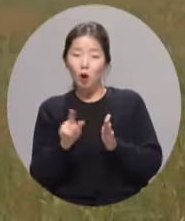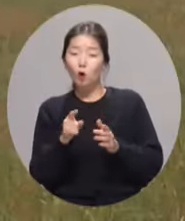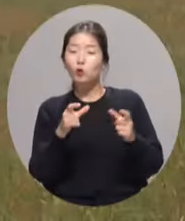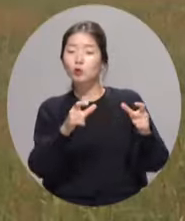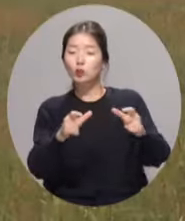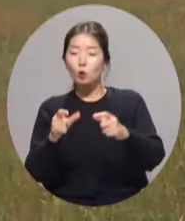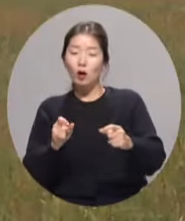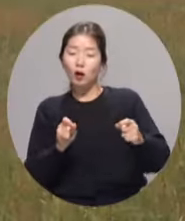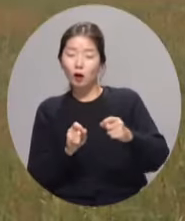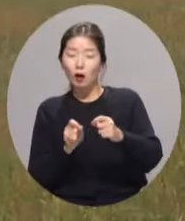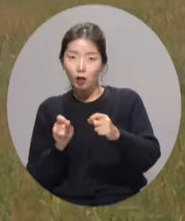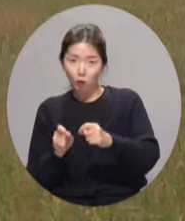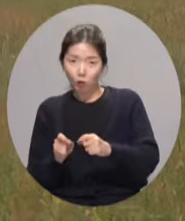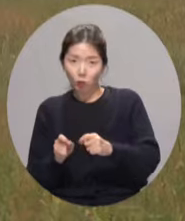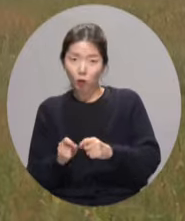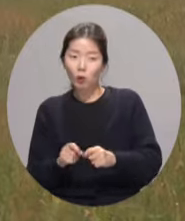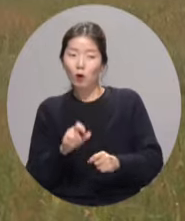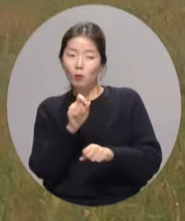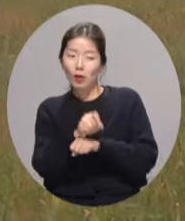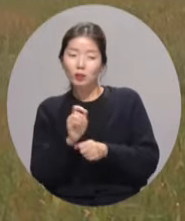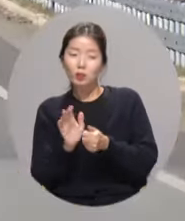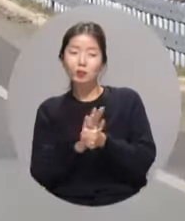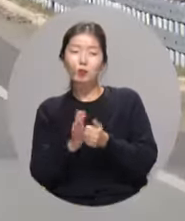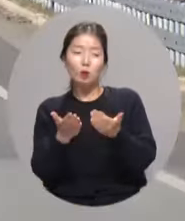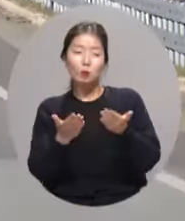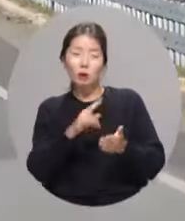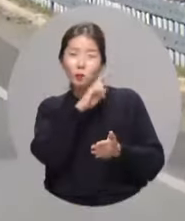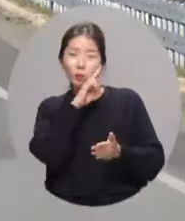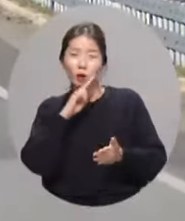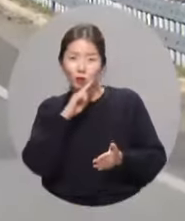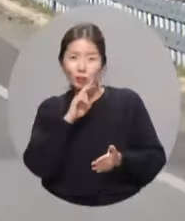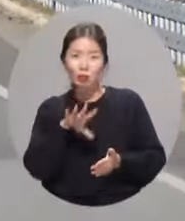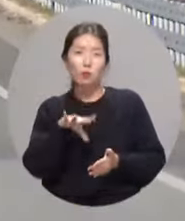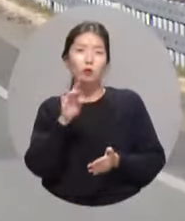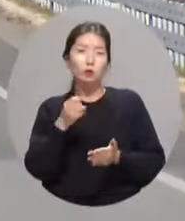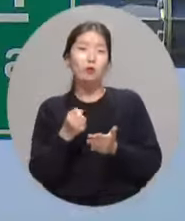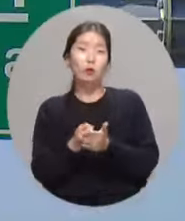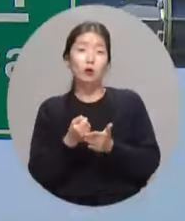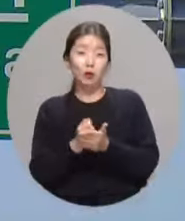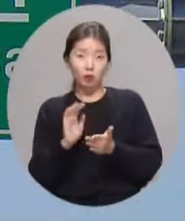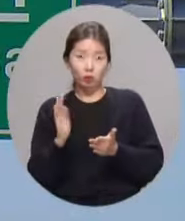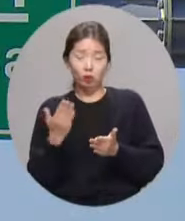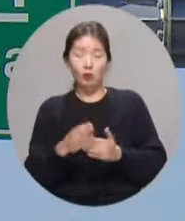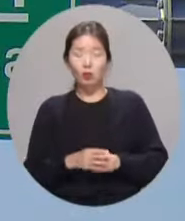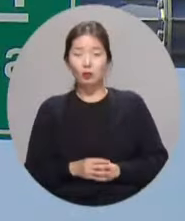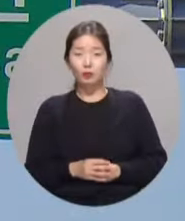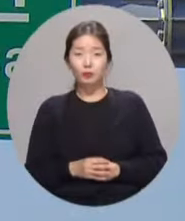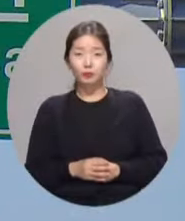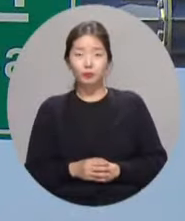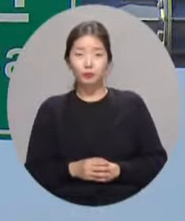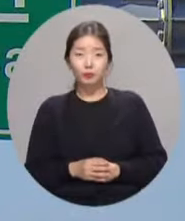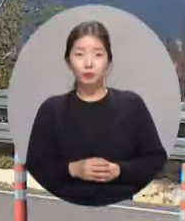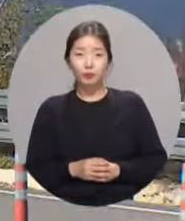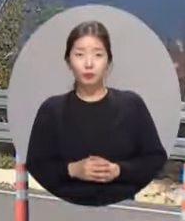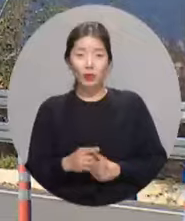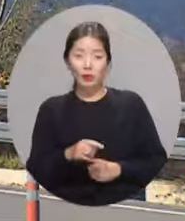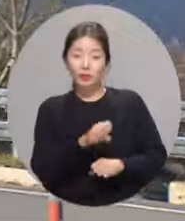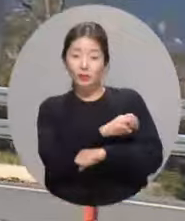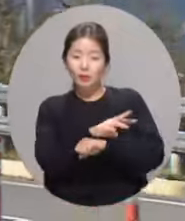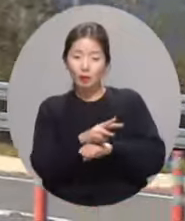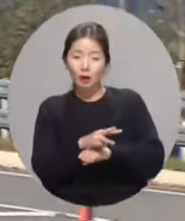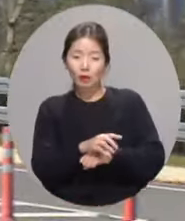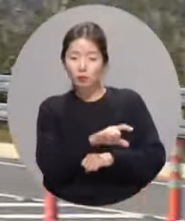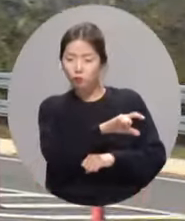어느 지역과 더 가깝고 행정서비스를 제공하기 편리한지를 우선 따진다는 게 대법원 판례. 한마디로